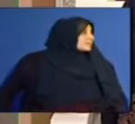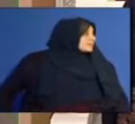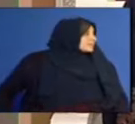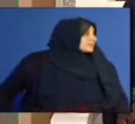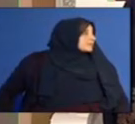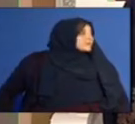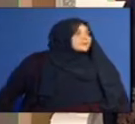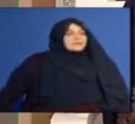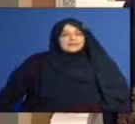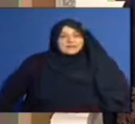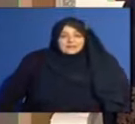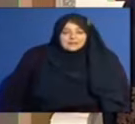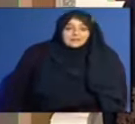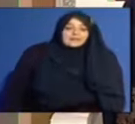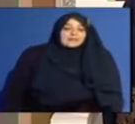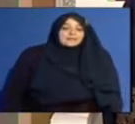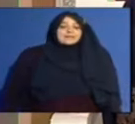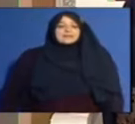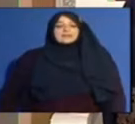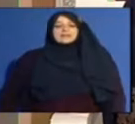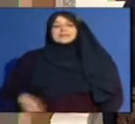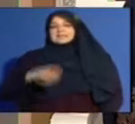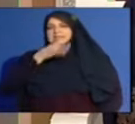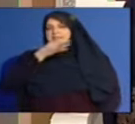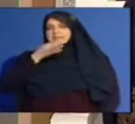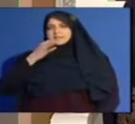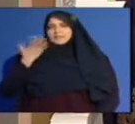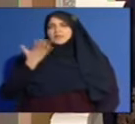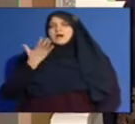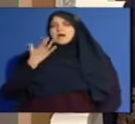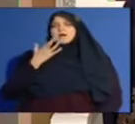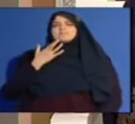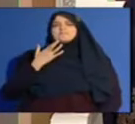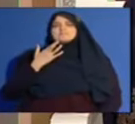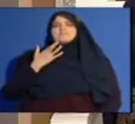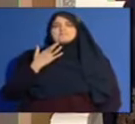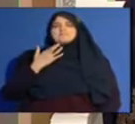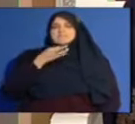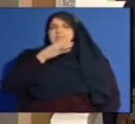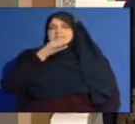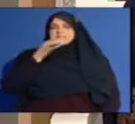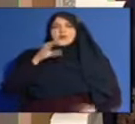للشيخ ما حكم الدين في